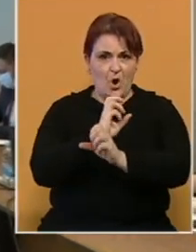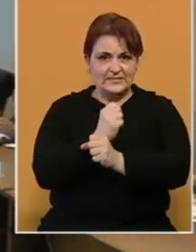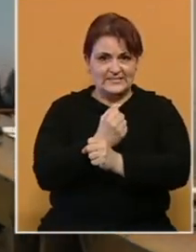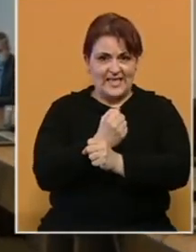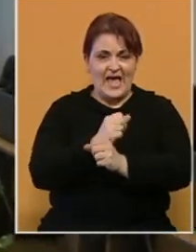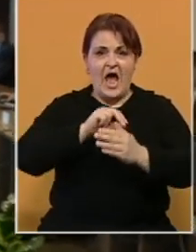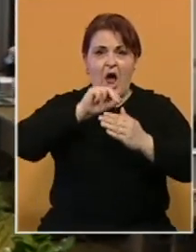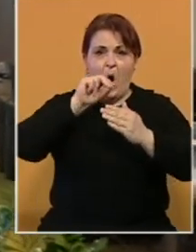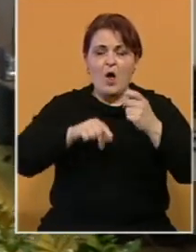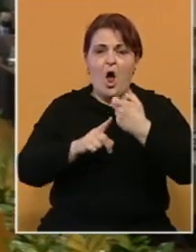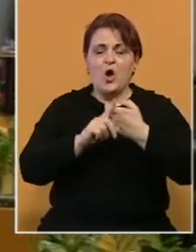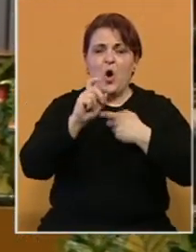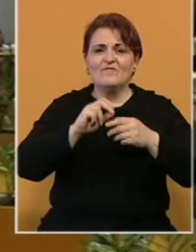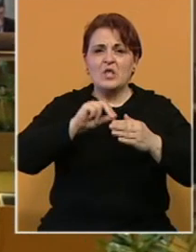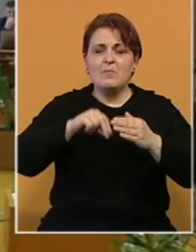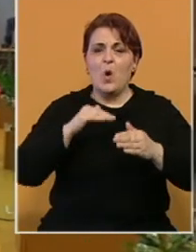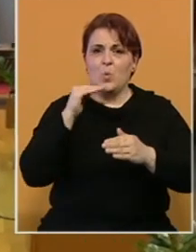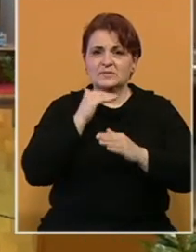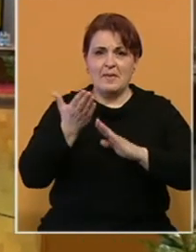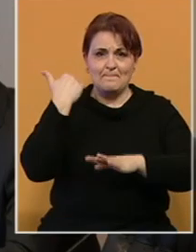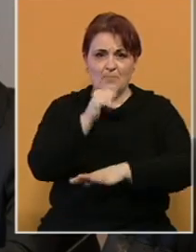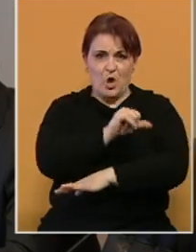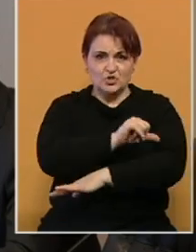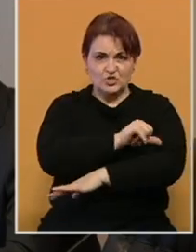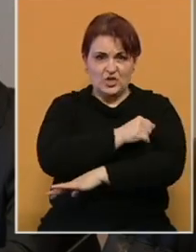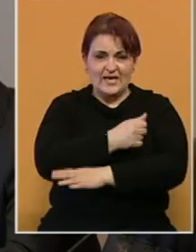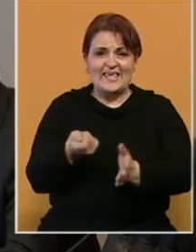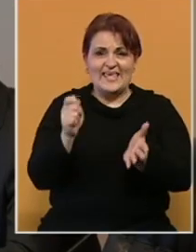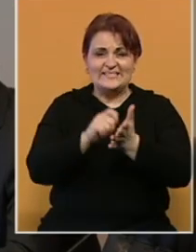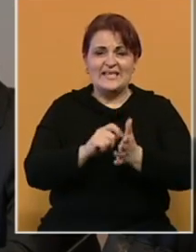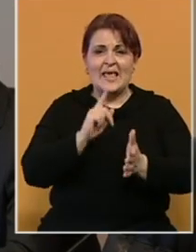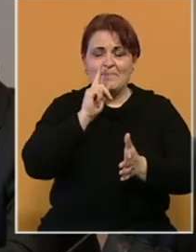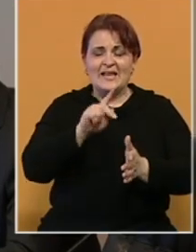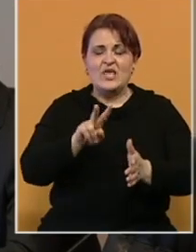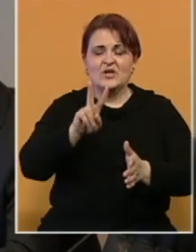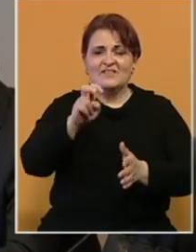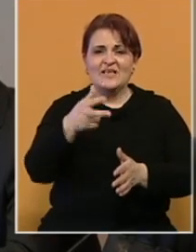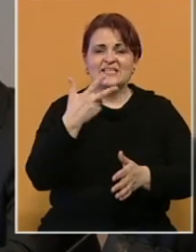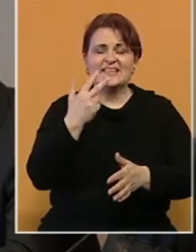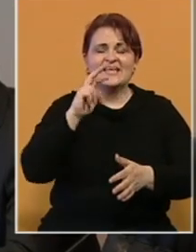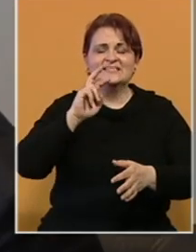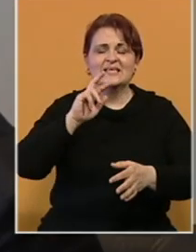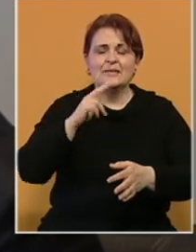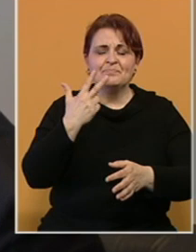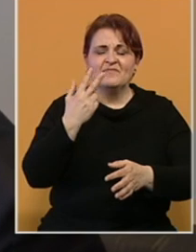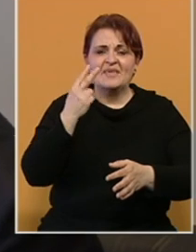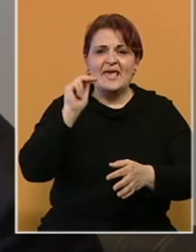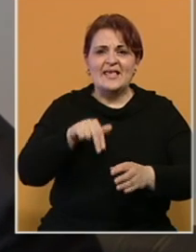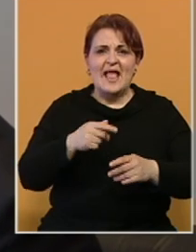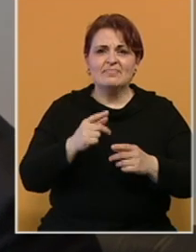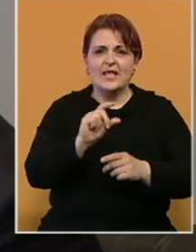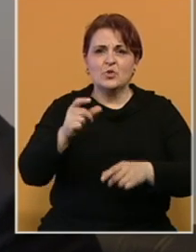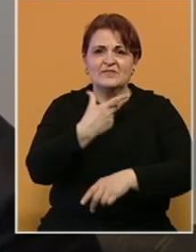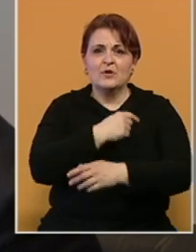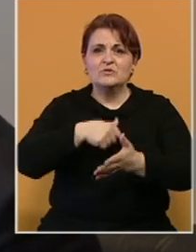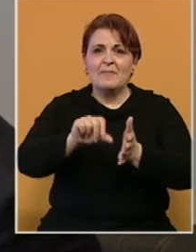je ugovor sa COVAX-om potpisala u septembru prošle godine za nabavku 1.232.000 doza vakcina koje su